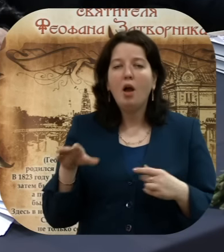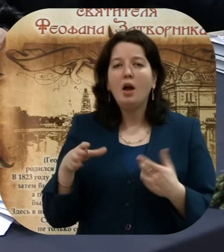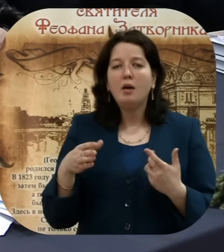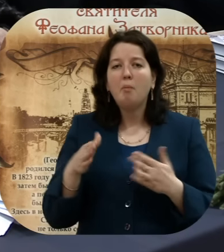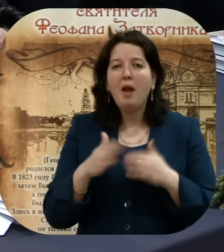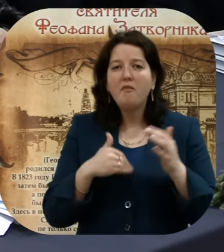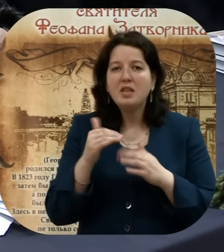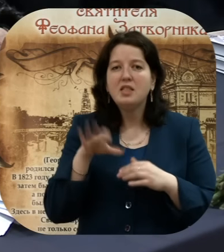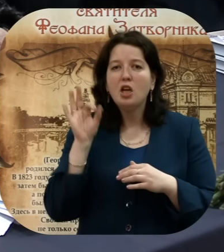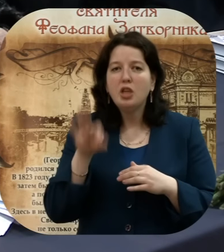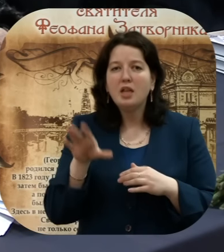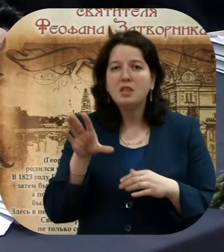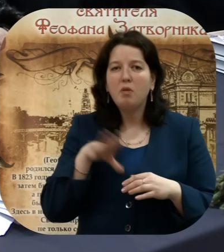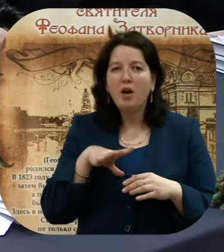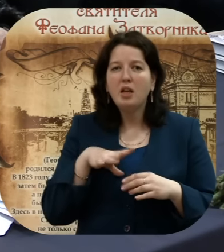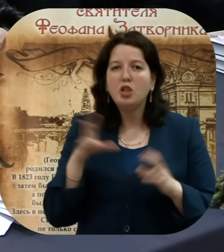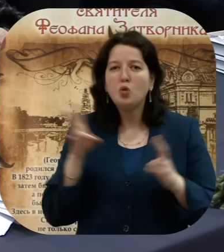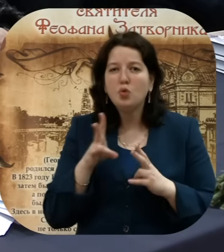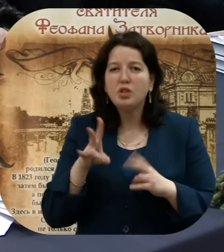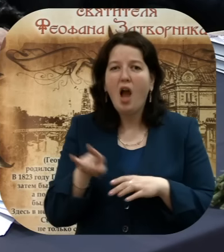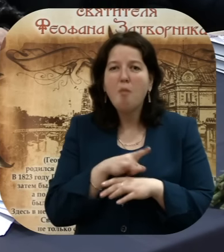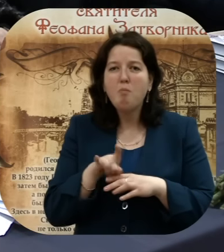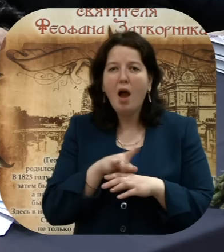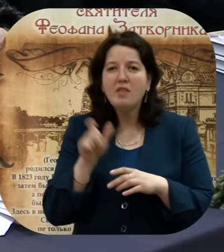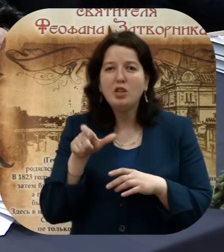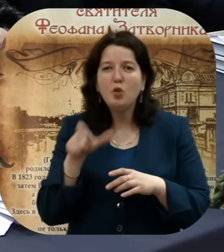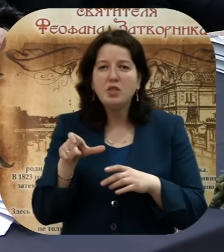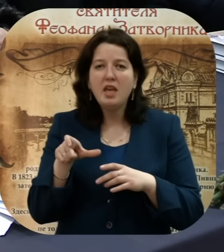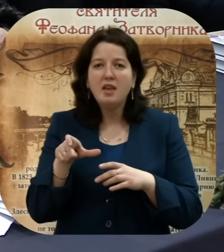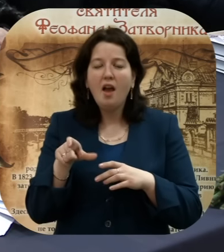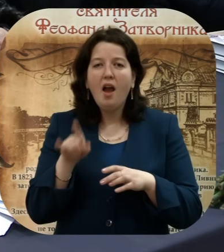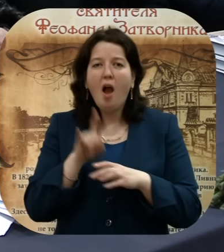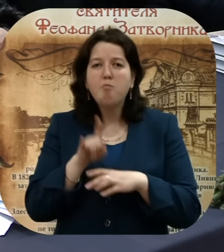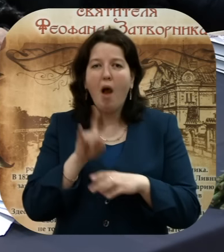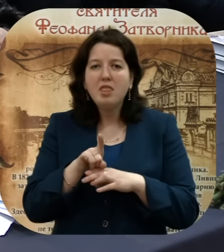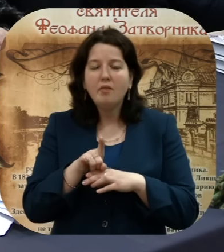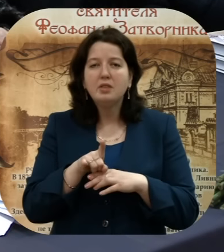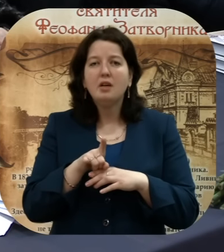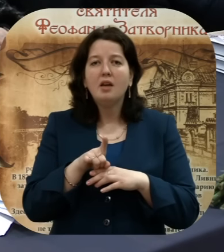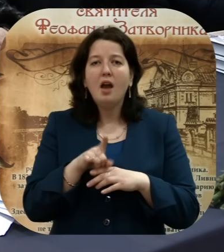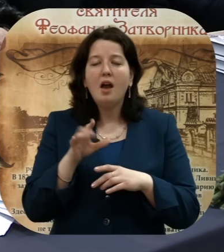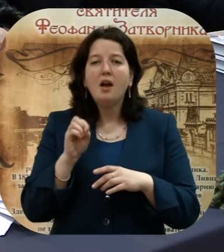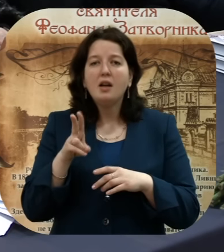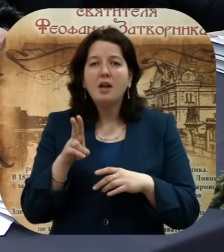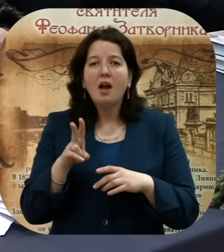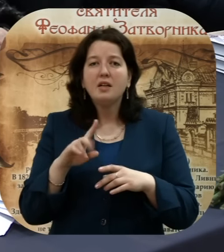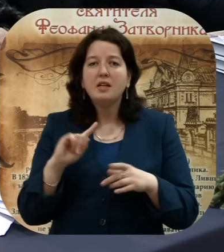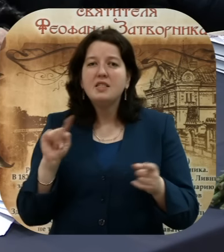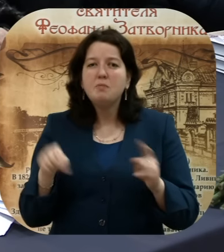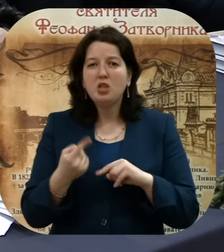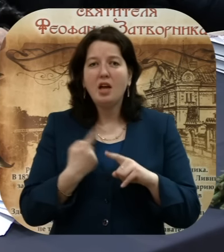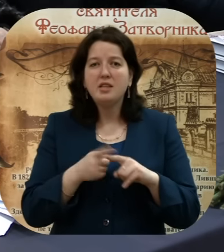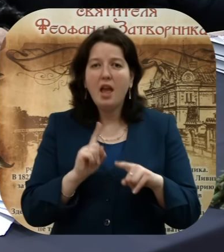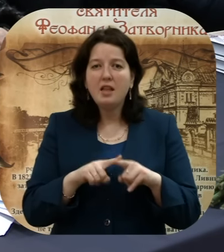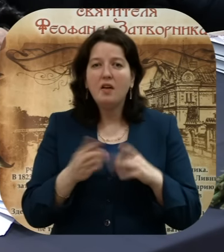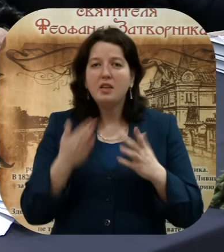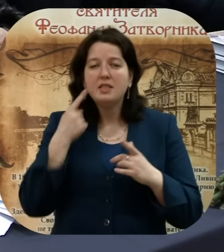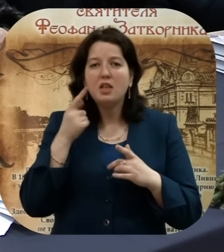лицемерить. Как избежать этого если понимаешь, что на маленькую зарплату